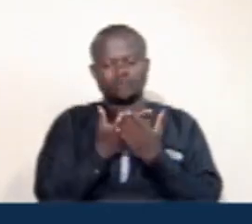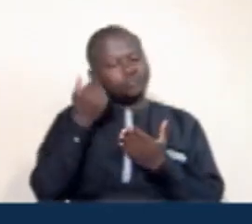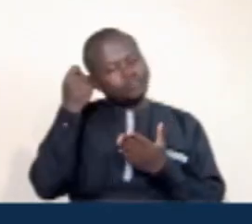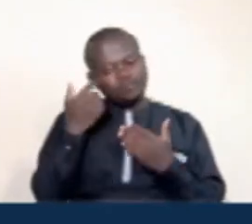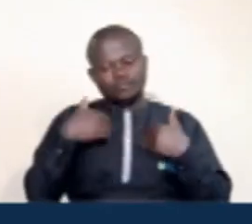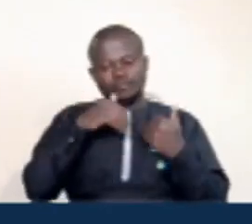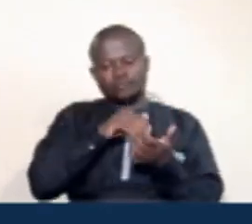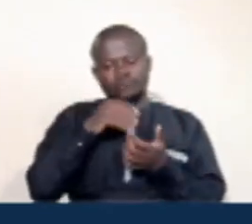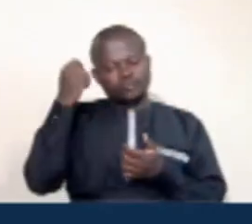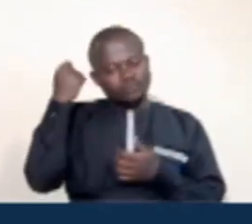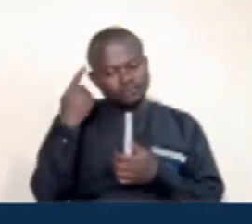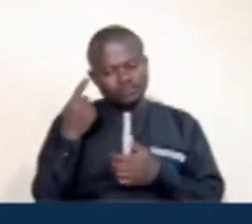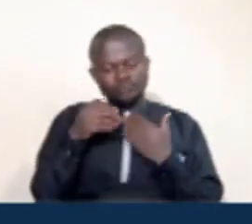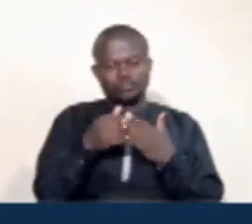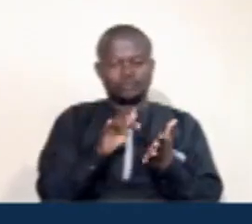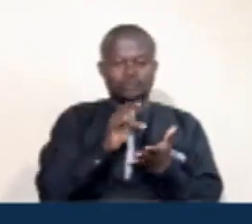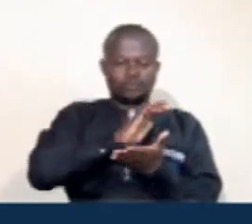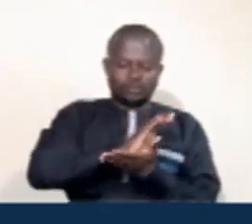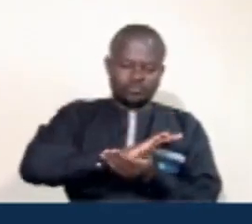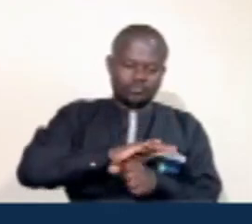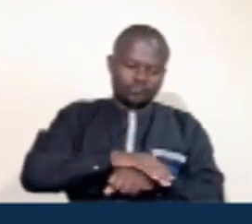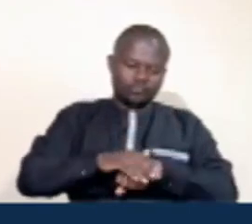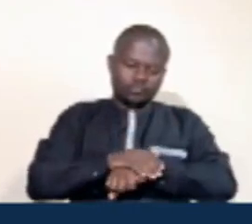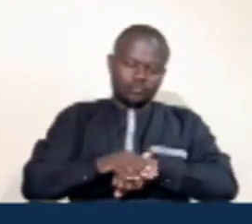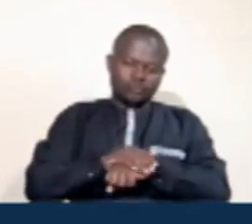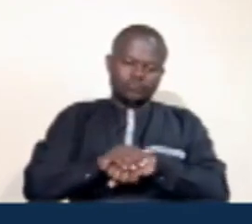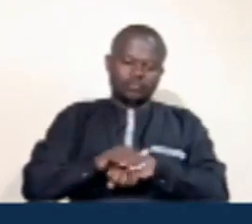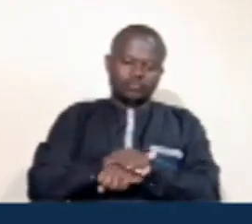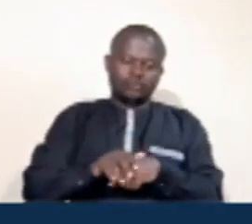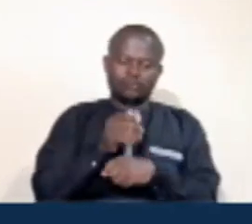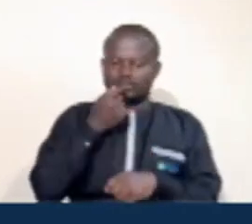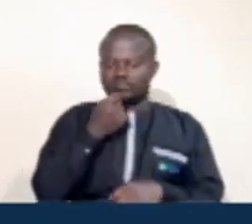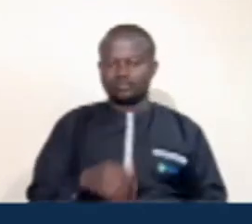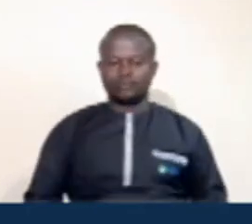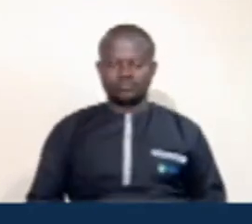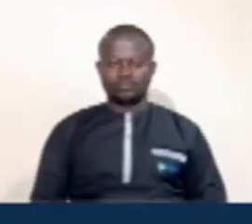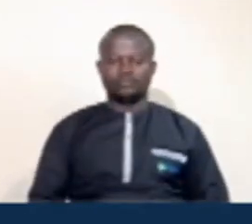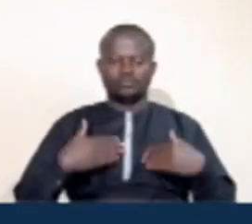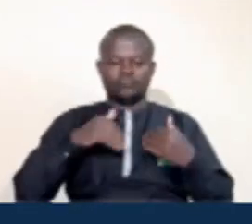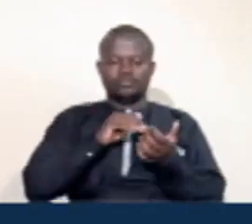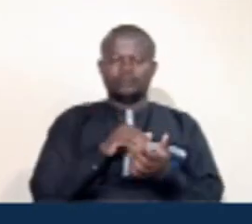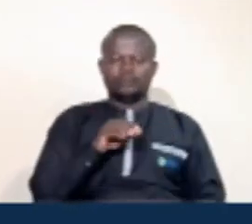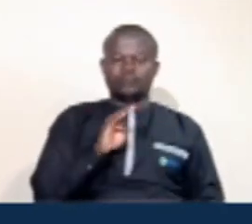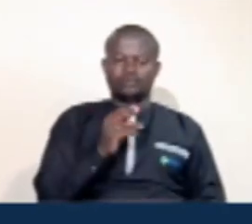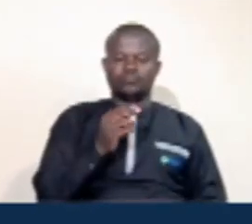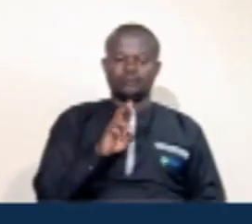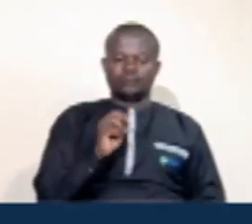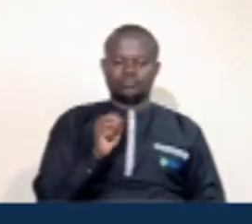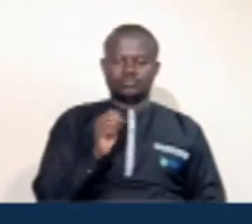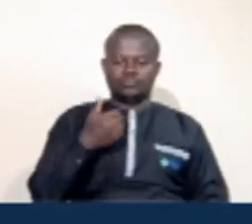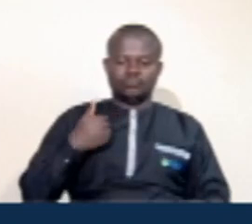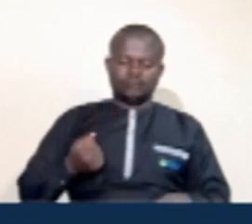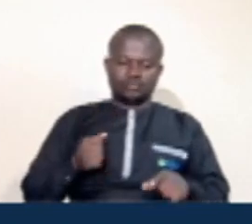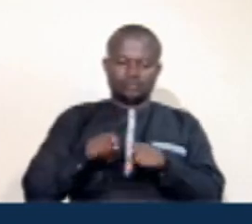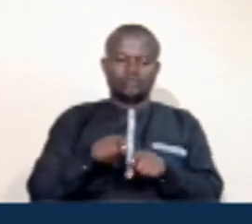centre de sante ntizirumva ko amavuta yacu y'uruhu ari nk'uko batumiza paracetamol ukizgondera buzima cyarugarama fite bashiki